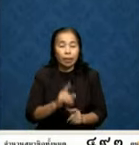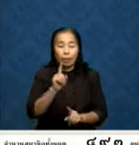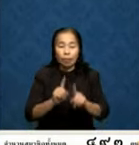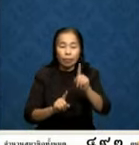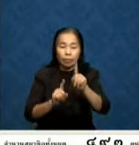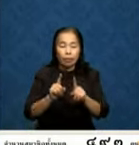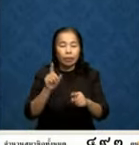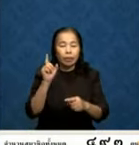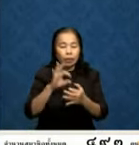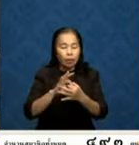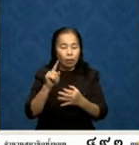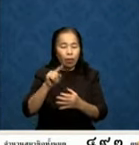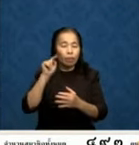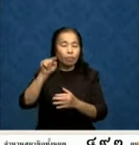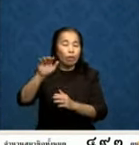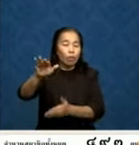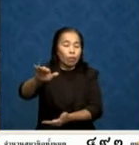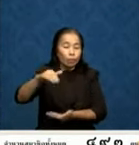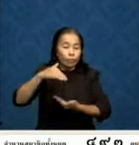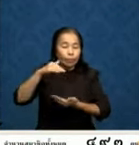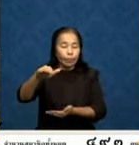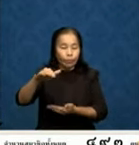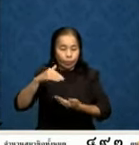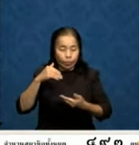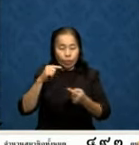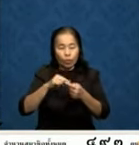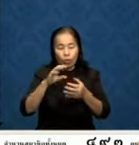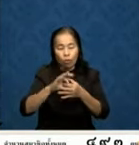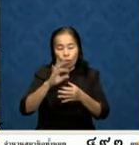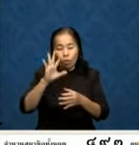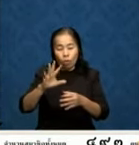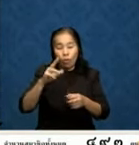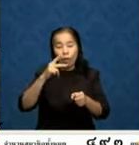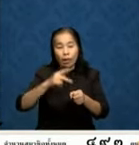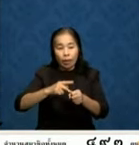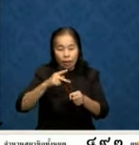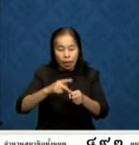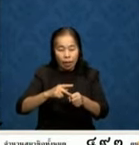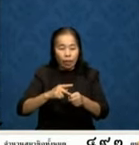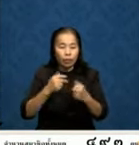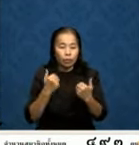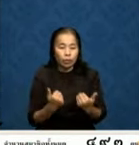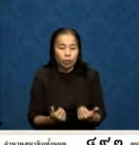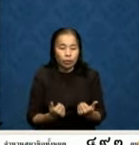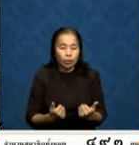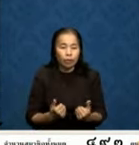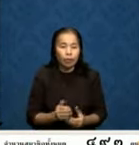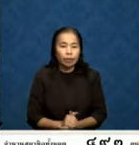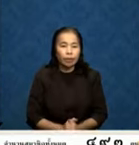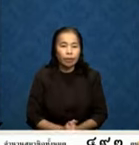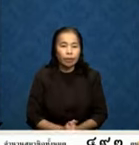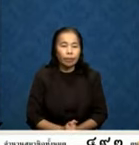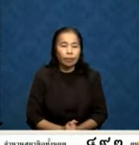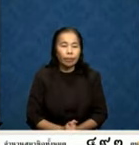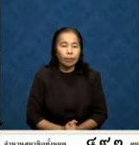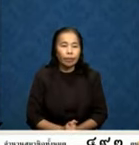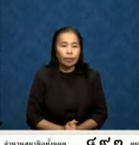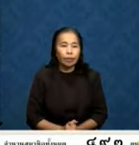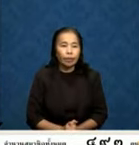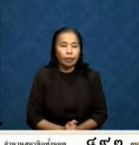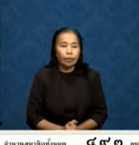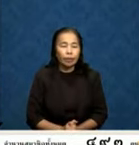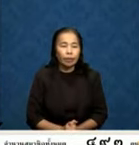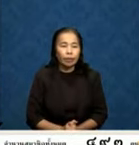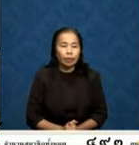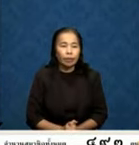ะครับตัวก๊าซธรรมชาตินะครับในปัจจุบันเนี่ยก็อยากจะเรียนว่า เรานำเข้าเนี่ยน